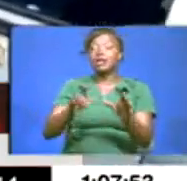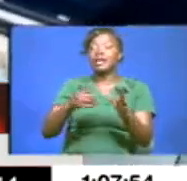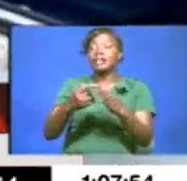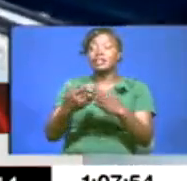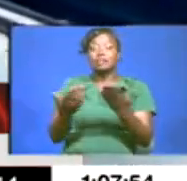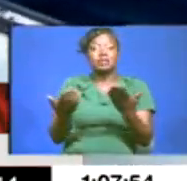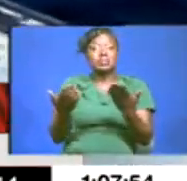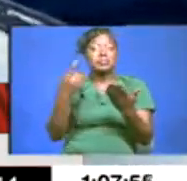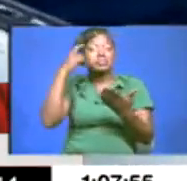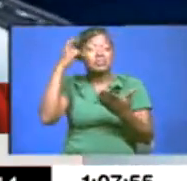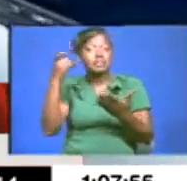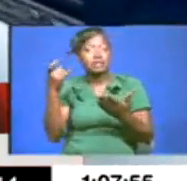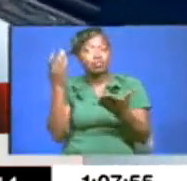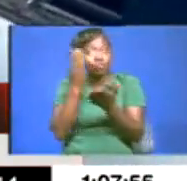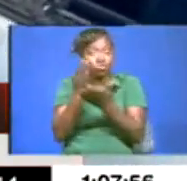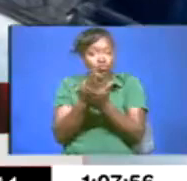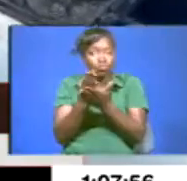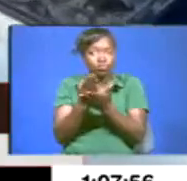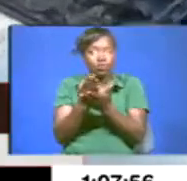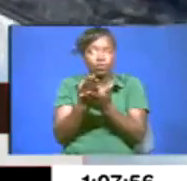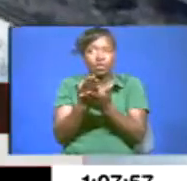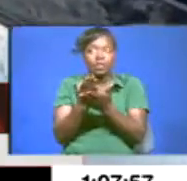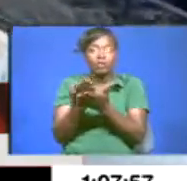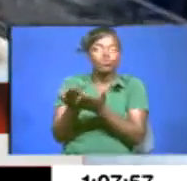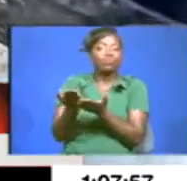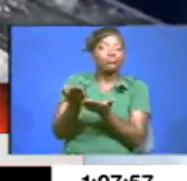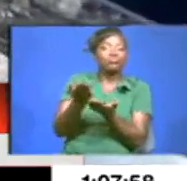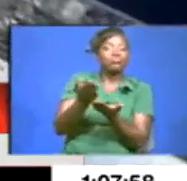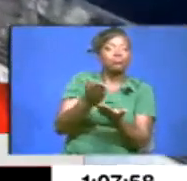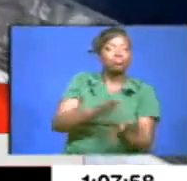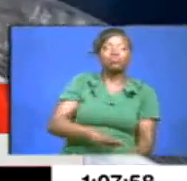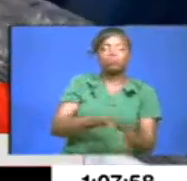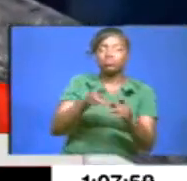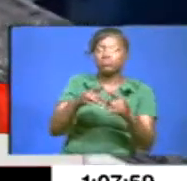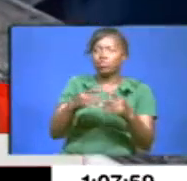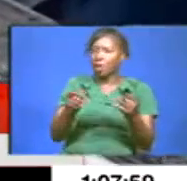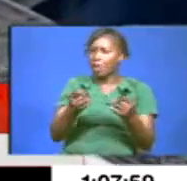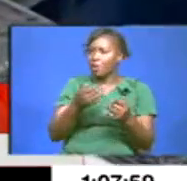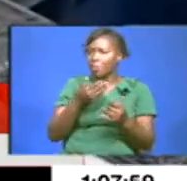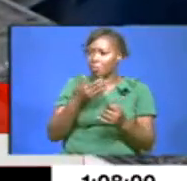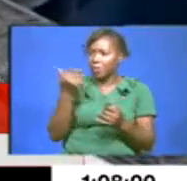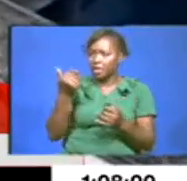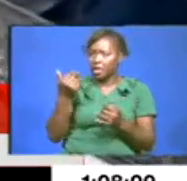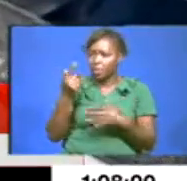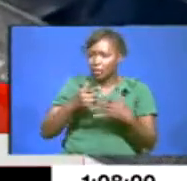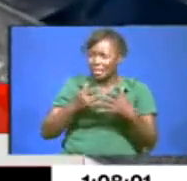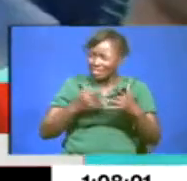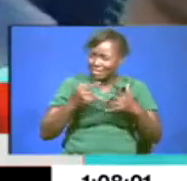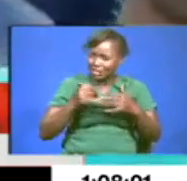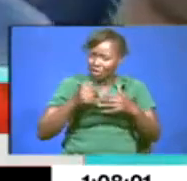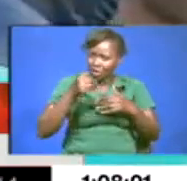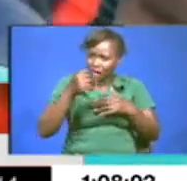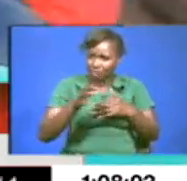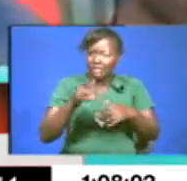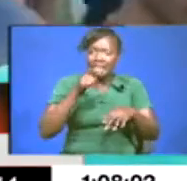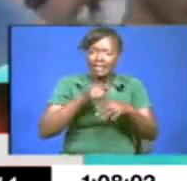ndoto, nikajipata kweli, nikatoka hiyo harakati. Sasa nikaona sasa hapa ni vizuri, nianze kung'ang'ana kutoka. Natekele kung'ang'ana